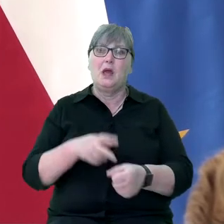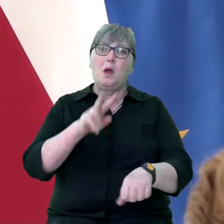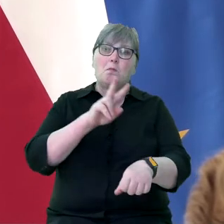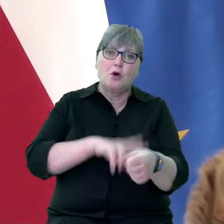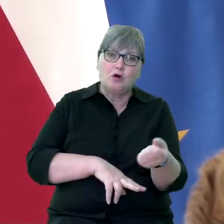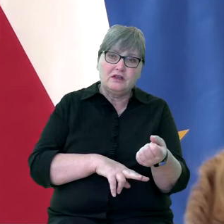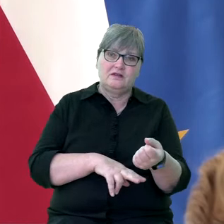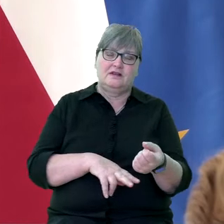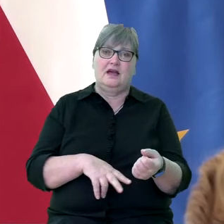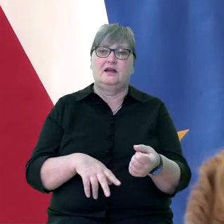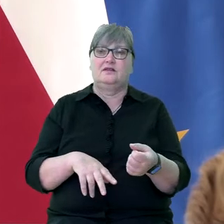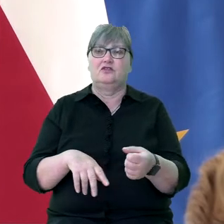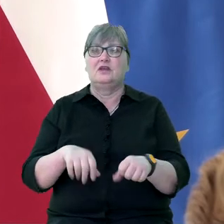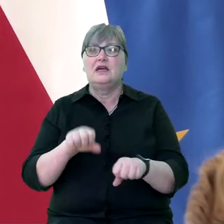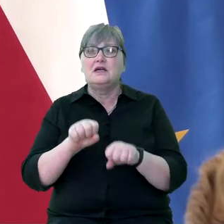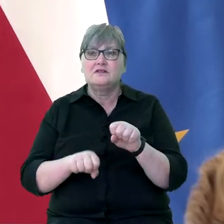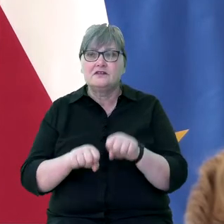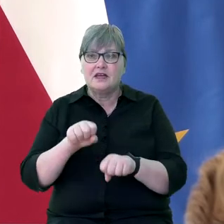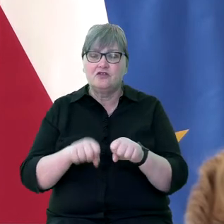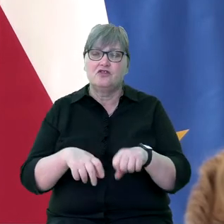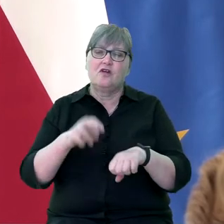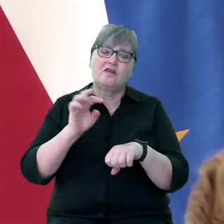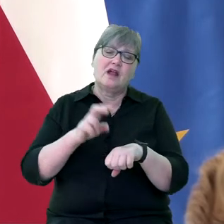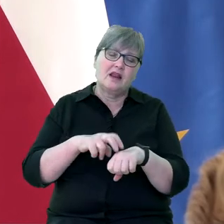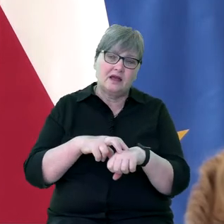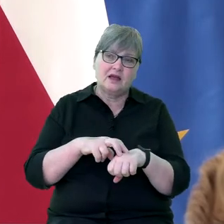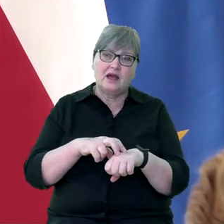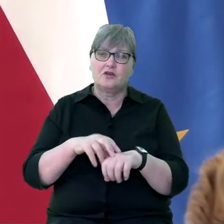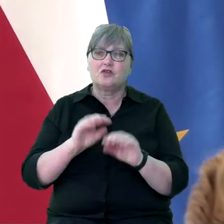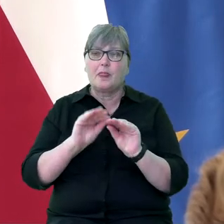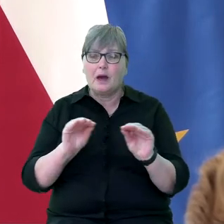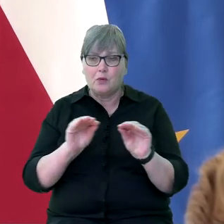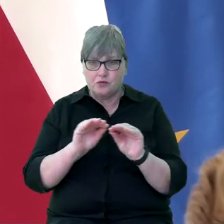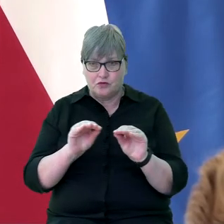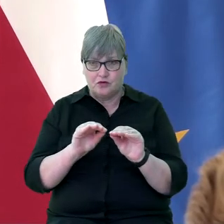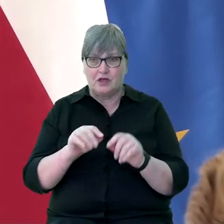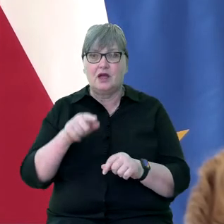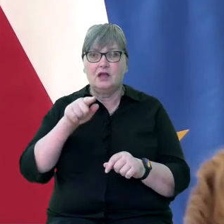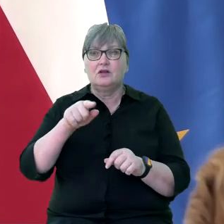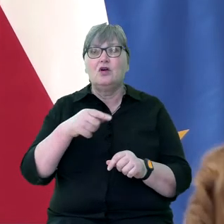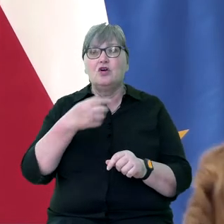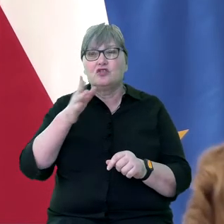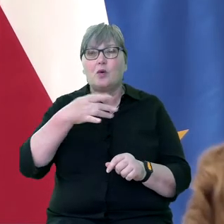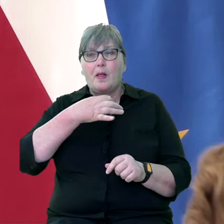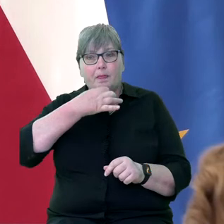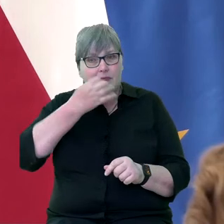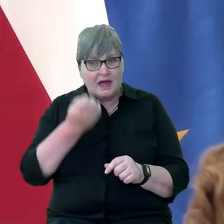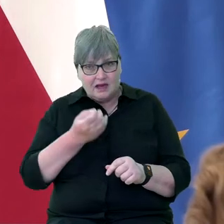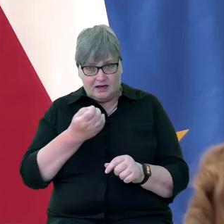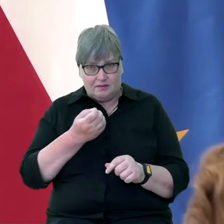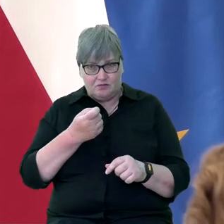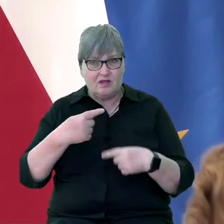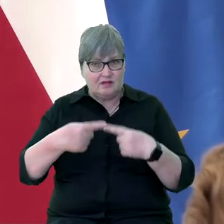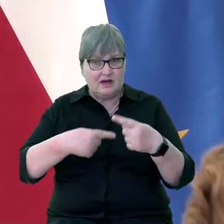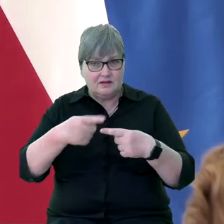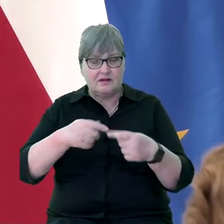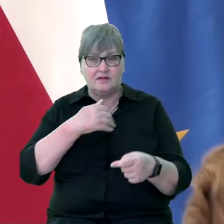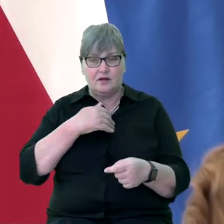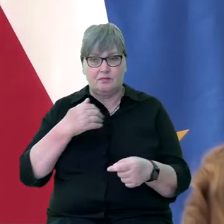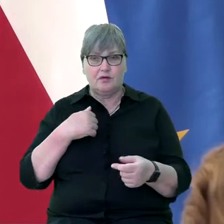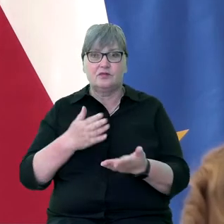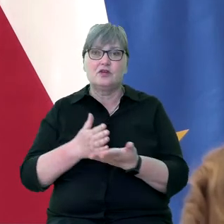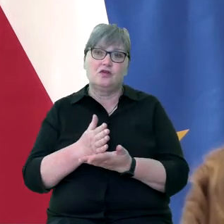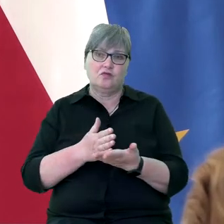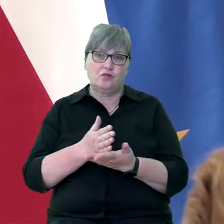policjanci, sędziowie, lekarze czy nauczyciele. To są najlepsze tradycje polskiej służby cywilnej. Pragniemy